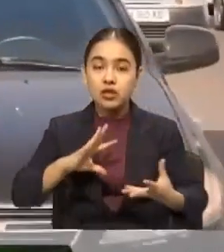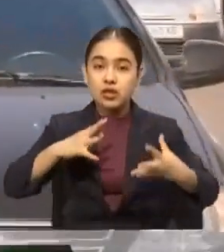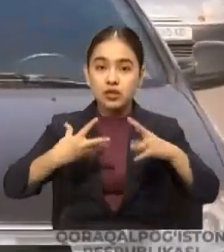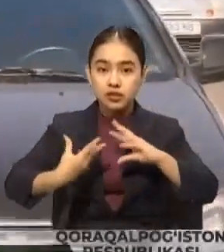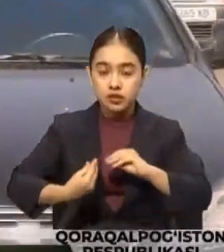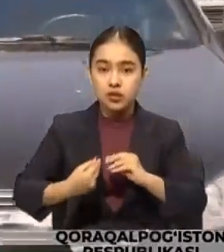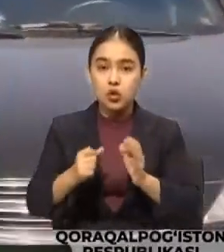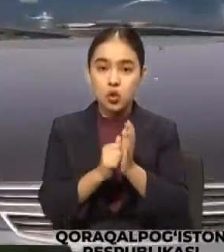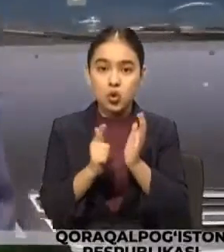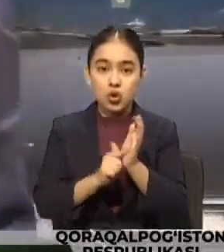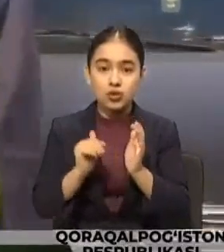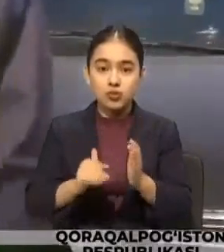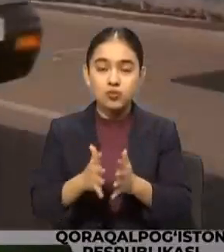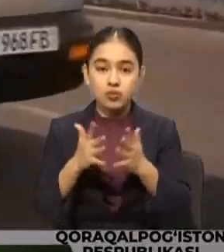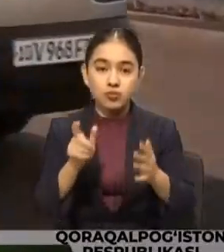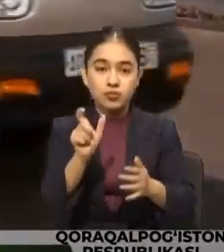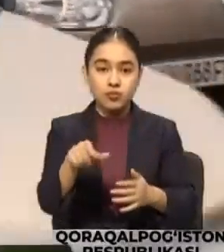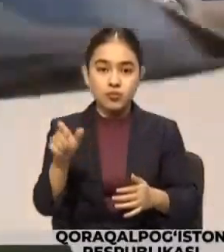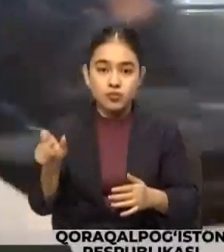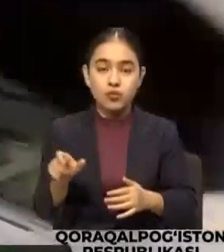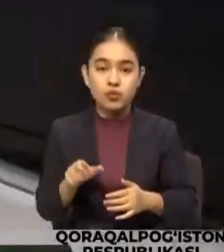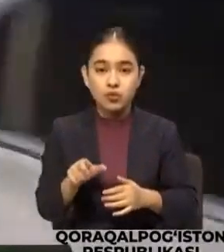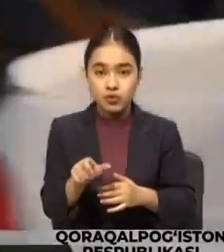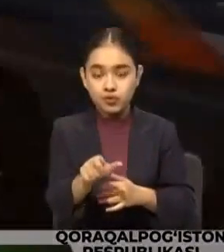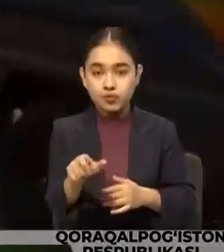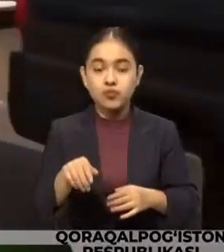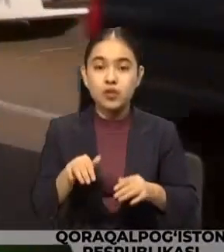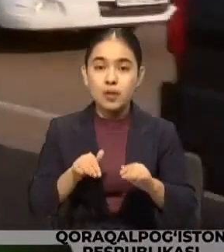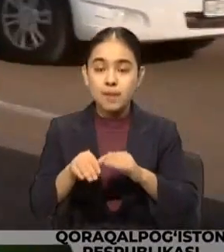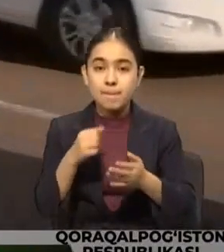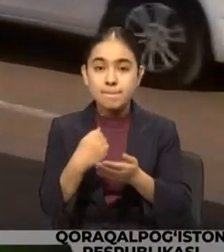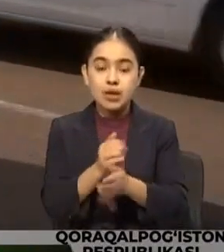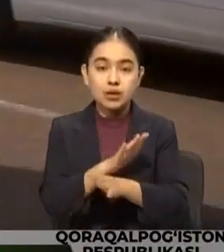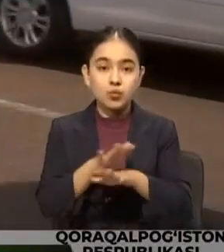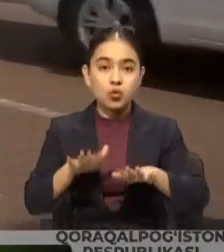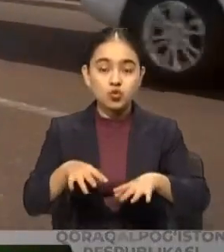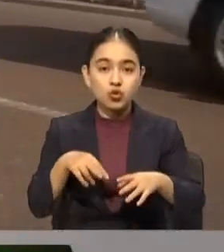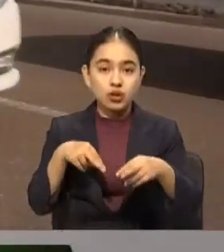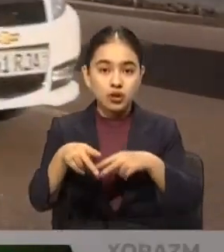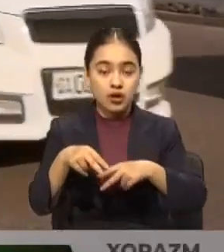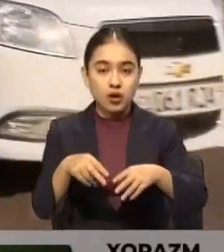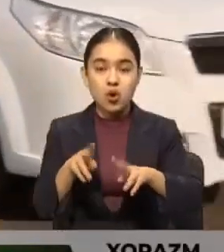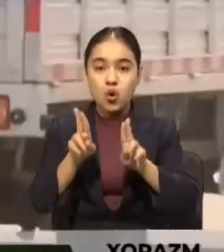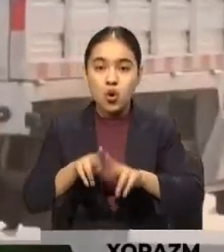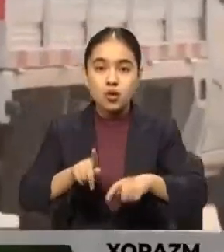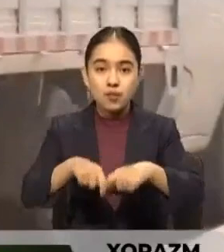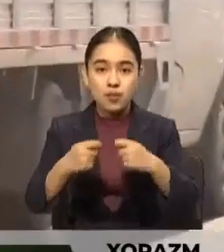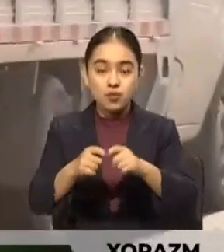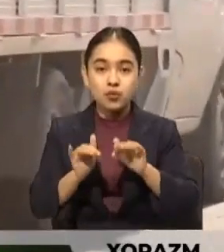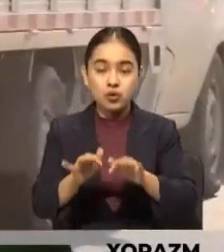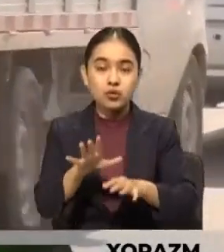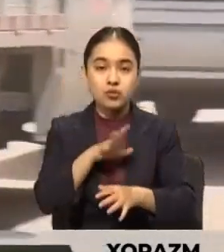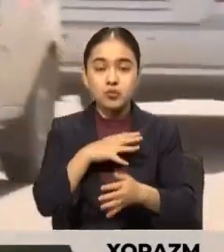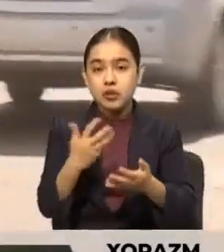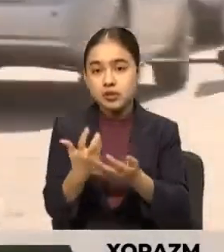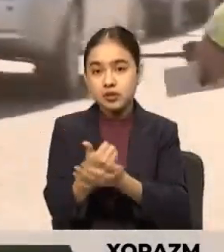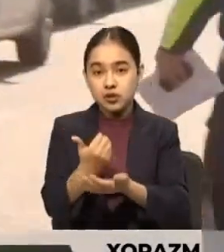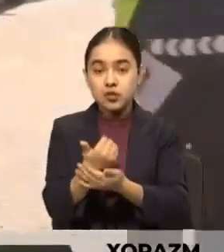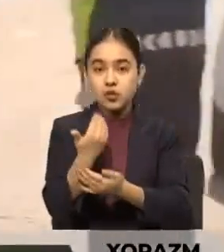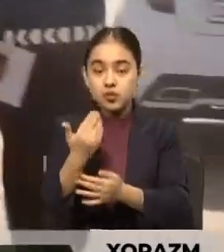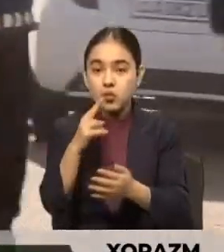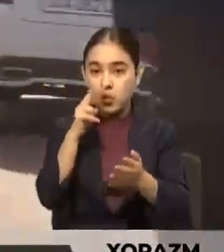natijasida 17 mingdan ziyod piyodalar yo'lning harakat qismini belgilanmagan joydan kesib o'tish qoida buzarligini sodir etganligi aniqlangan.